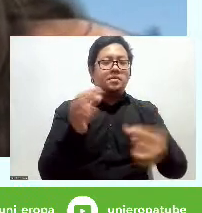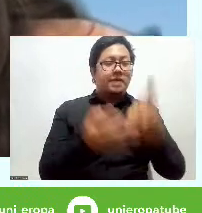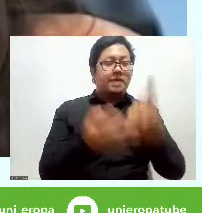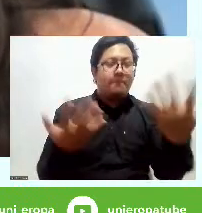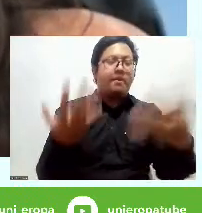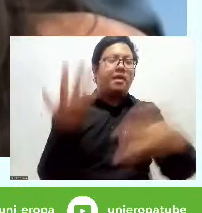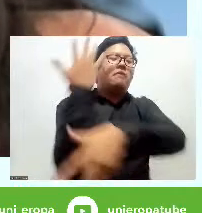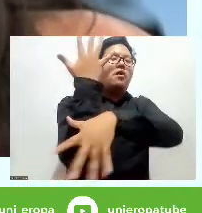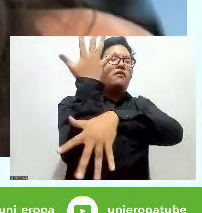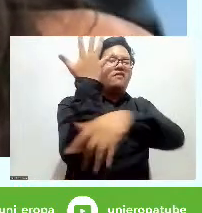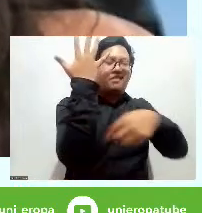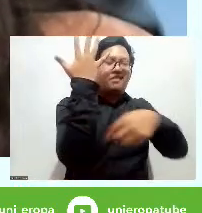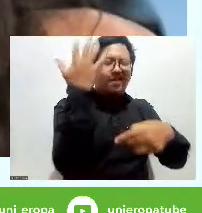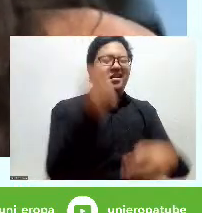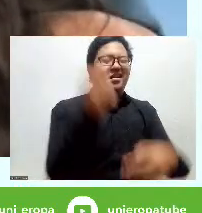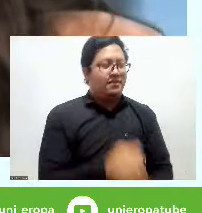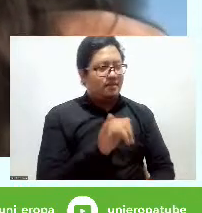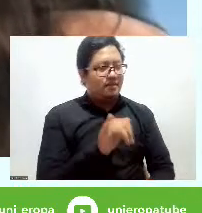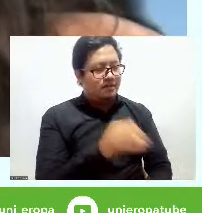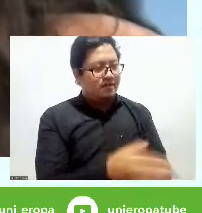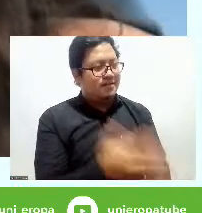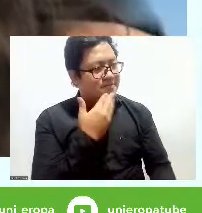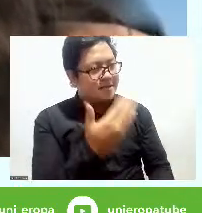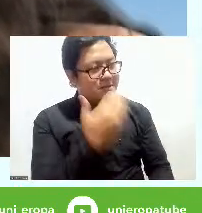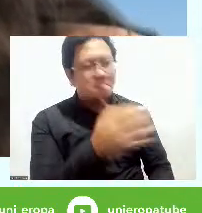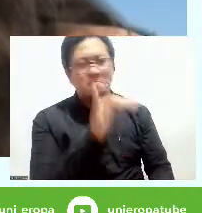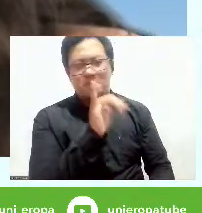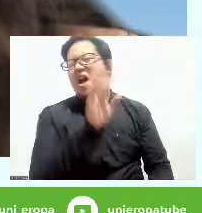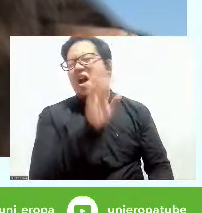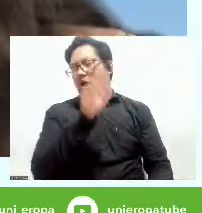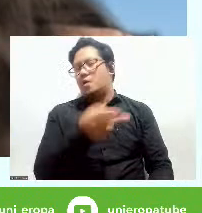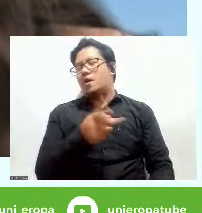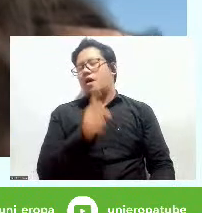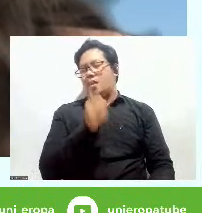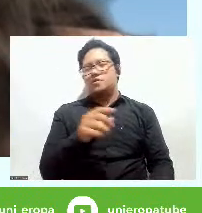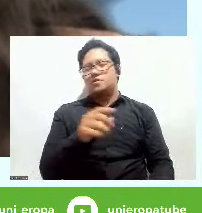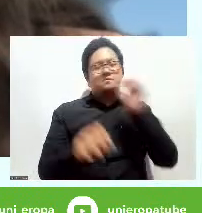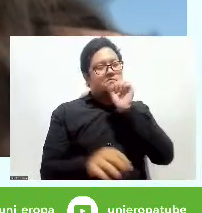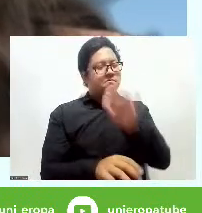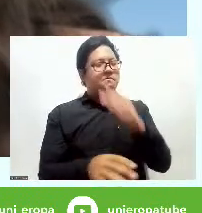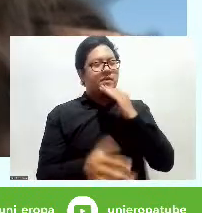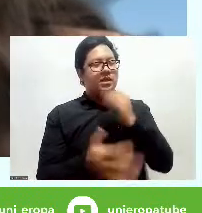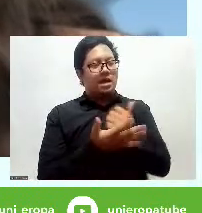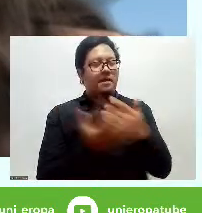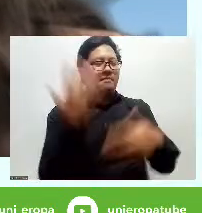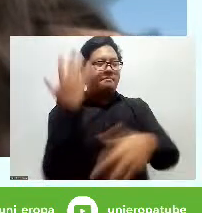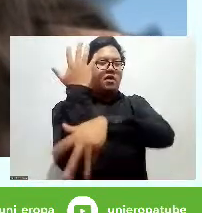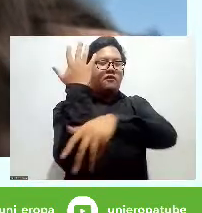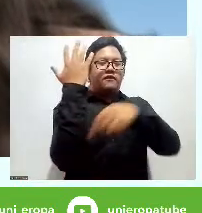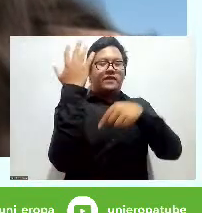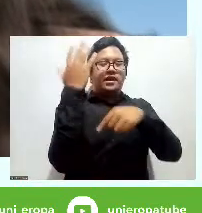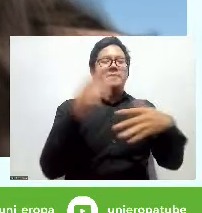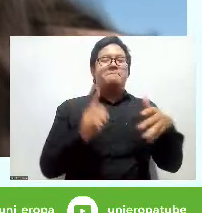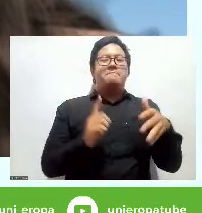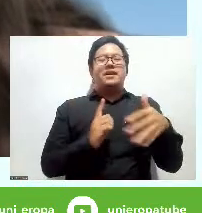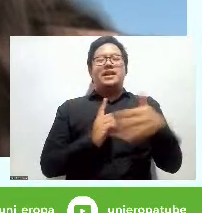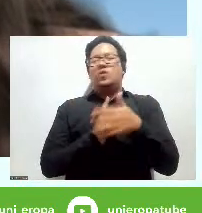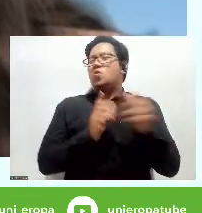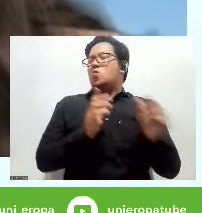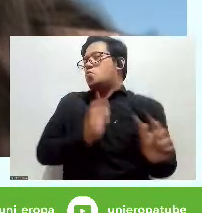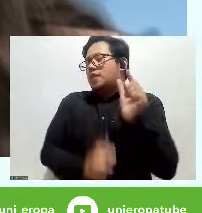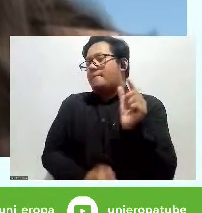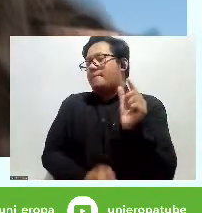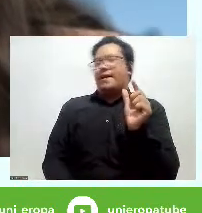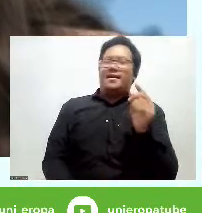Terima kasih banyak nih nabi lebih lagi nih mangrove adalah a pintu utama kita untuk menjaga dari bencana gokil